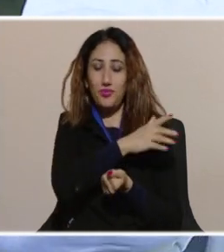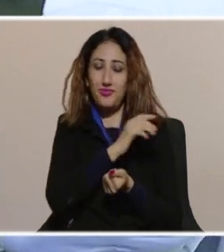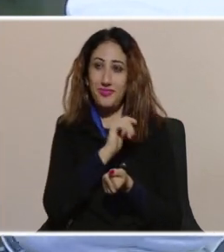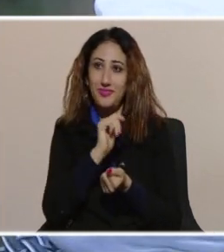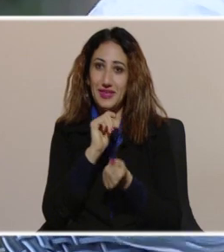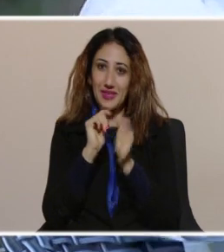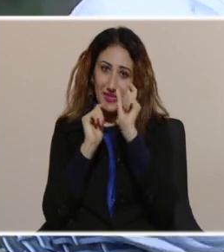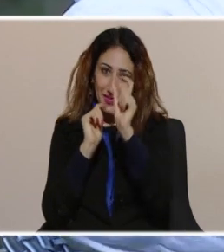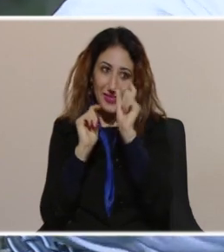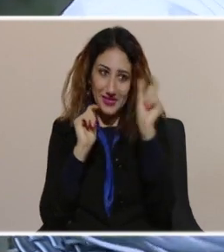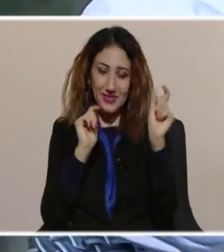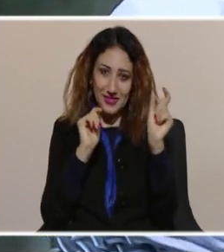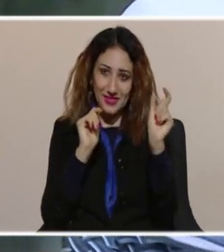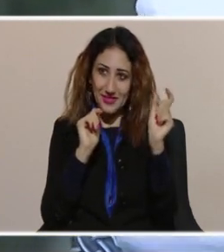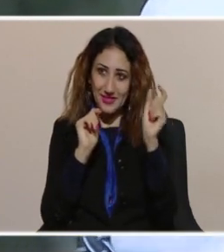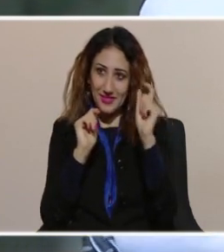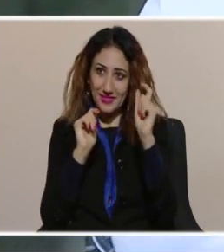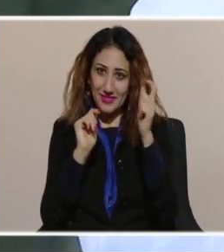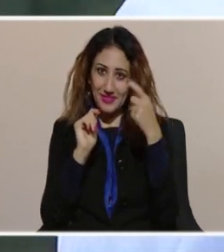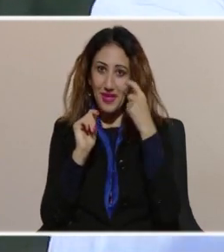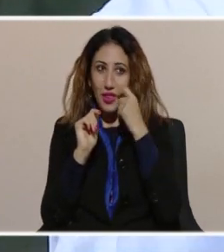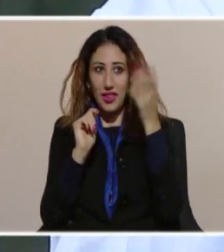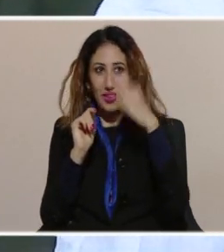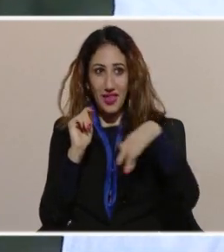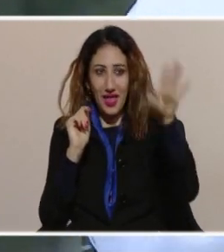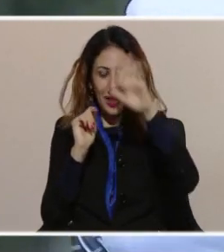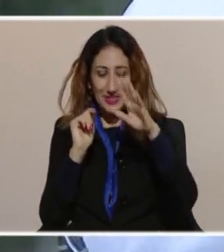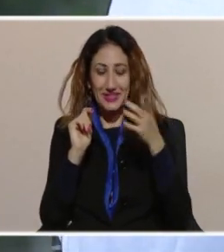الجملتين دول طبعا الميديا شغاله بيهم نار نار.